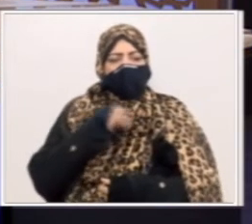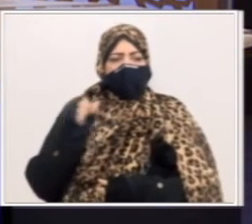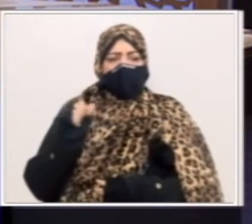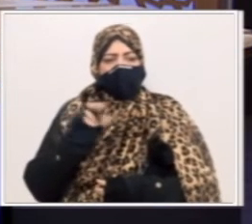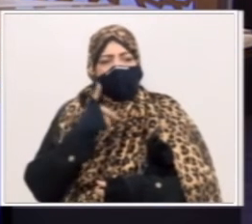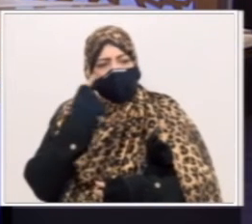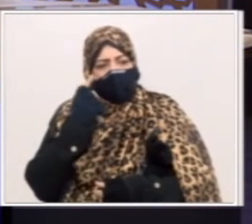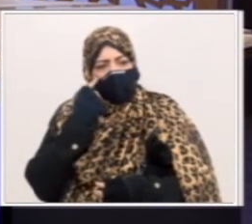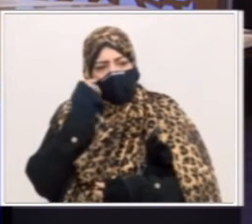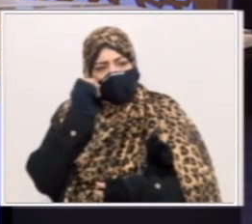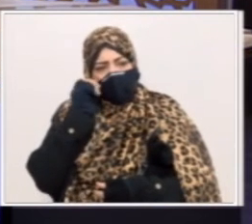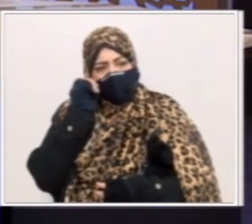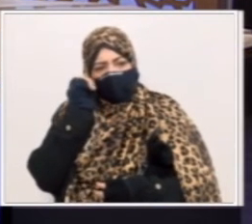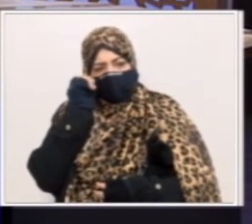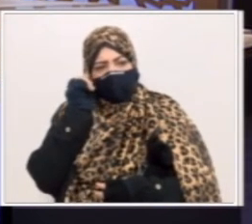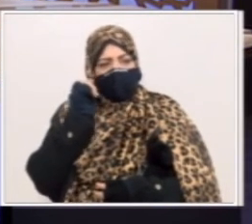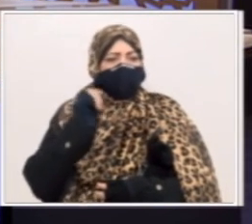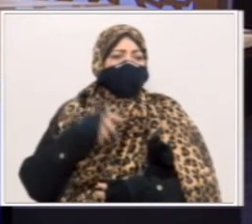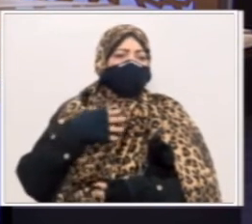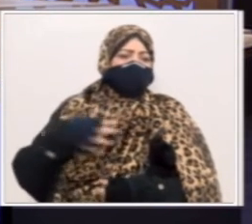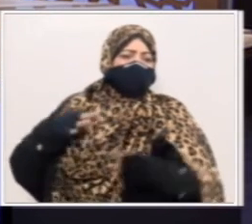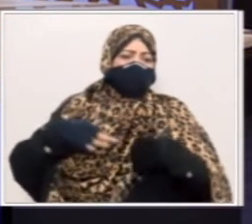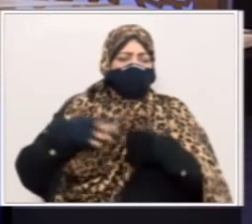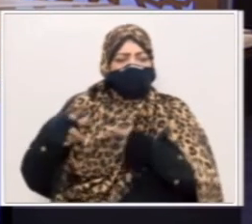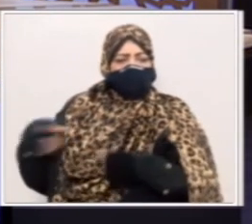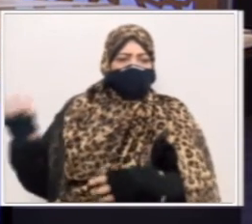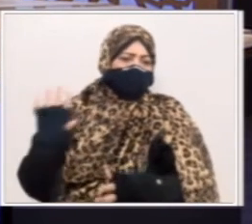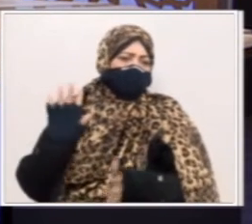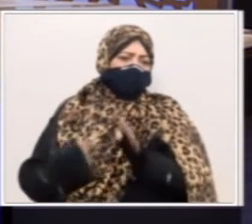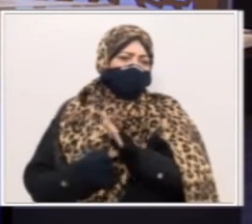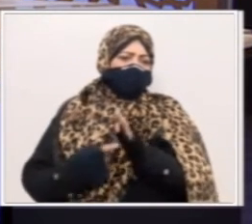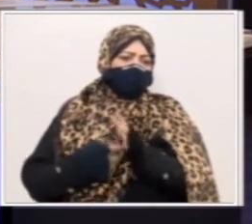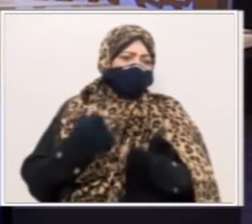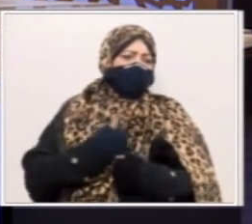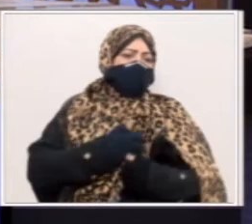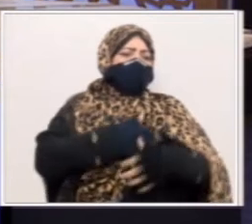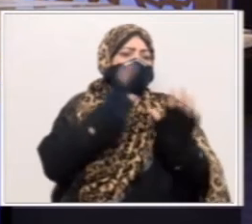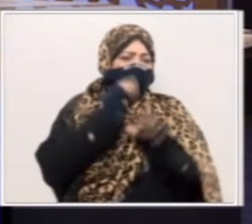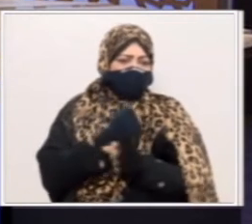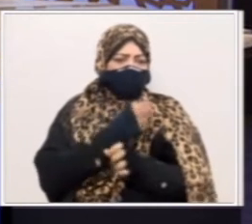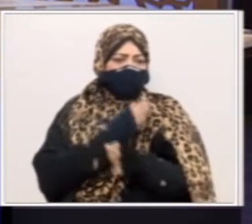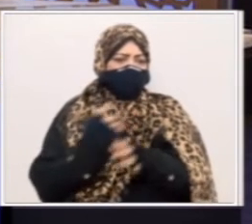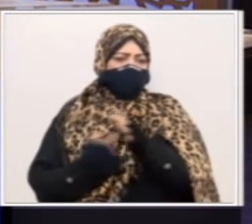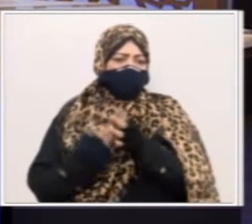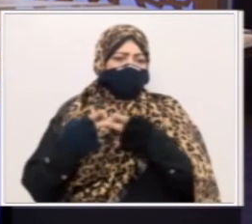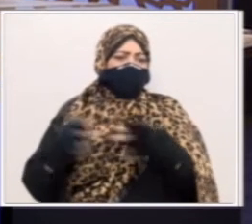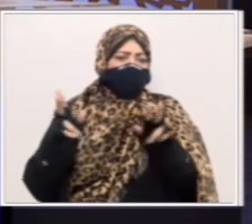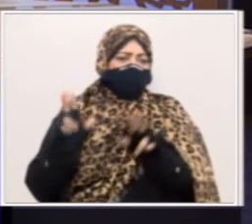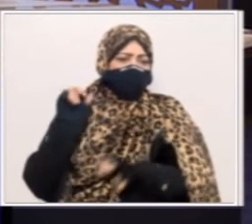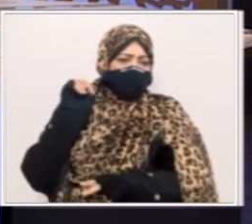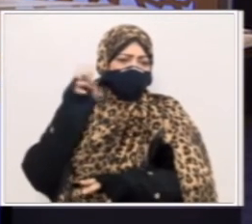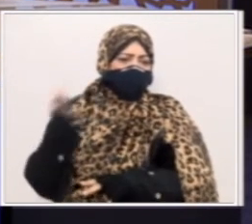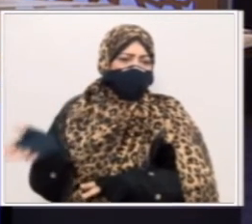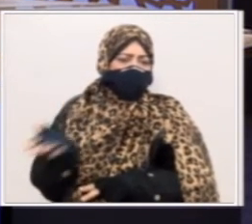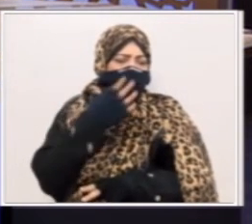اذن بخروجك، هو الان يعني تزوج ومفارقك ومسيبك لكنه لم يطلقك. الحقوق